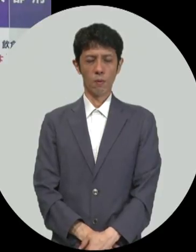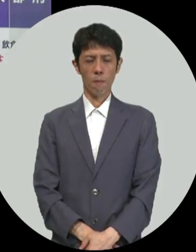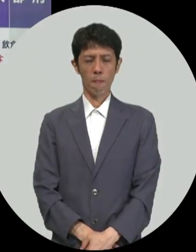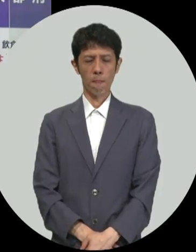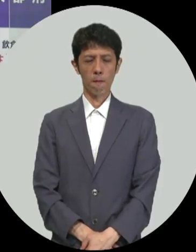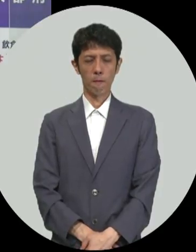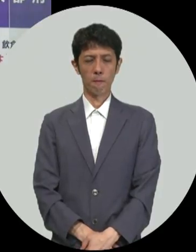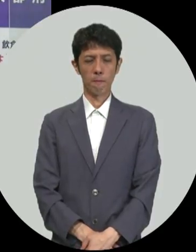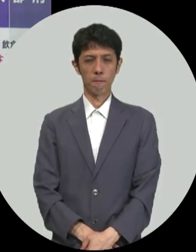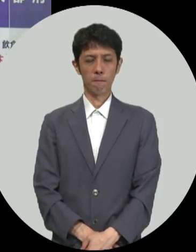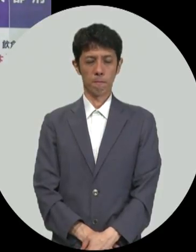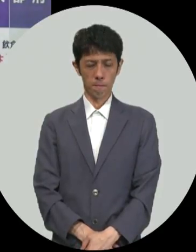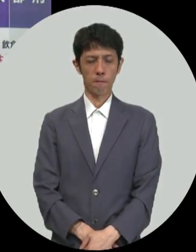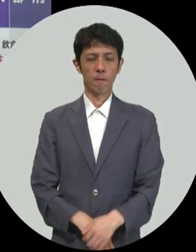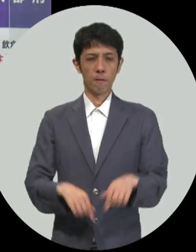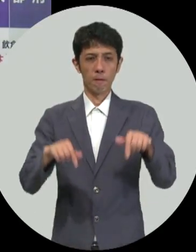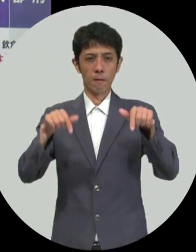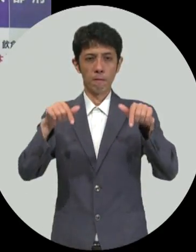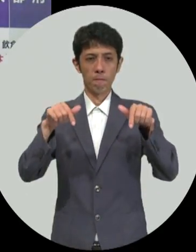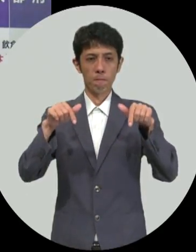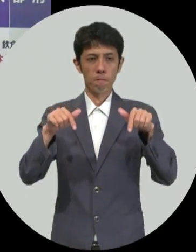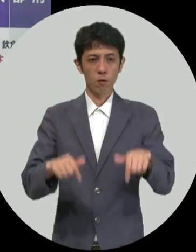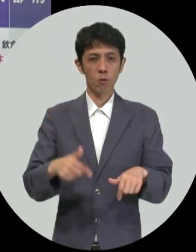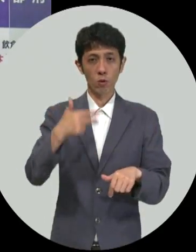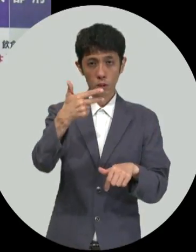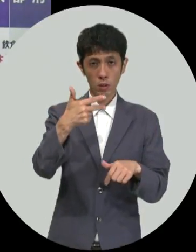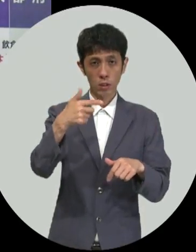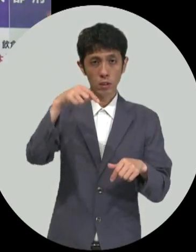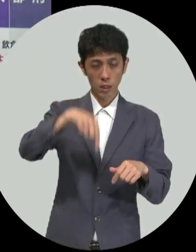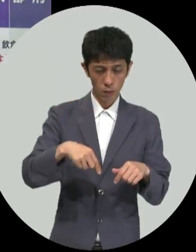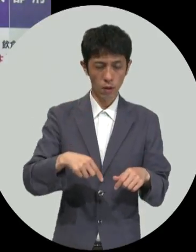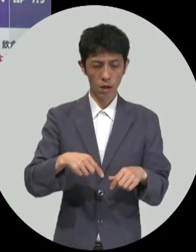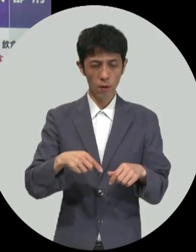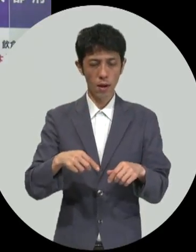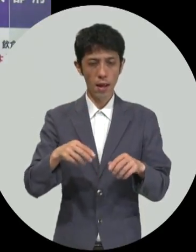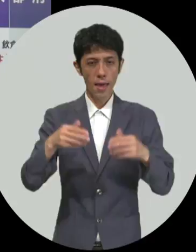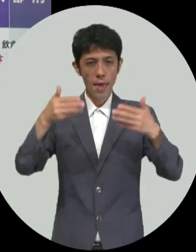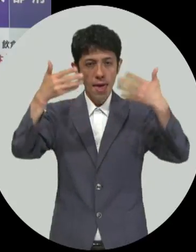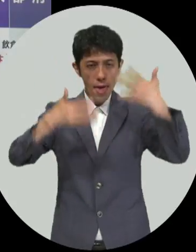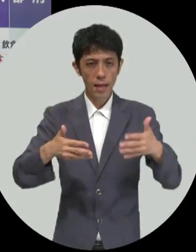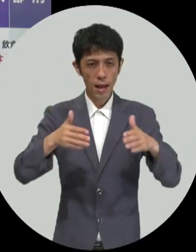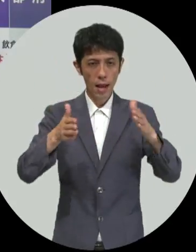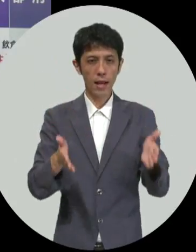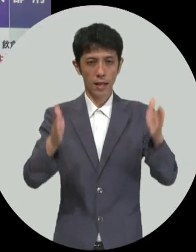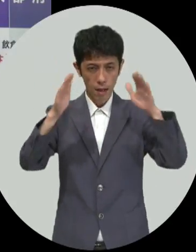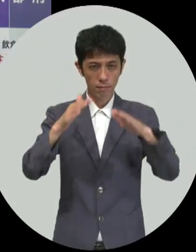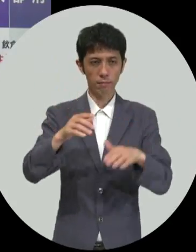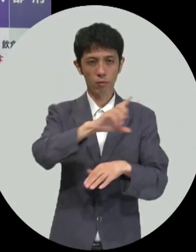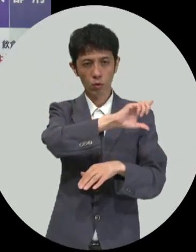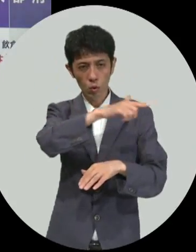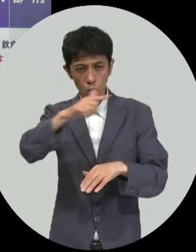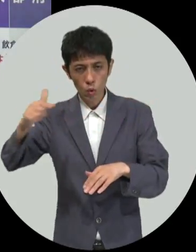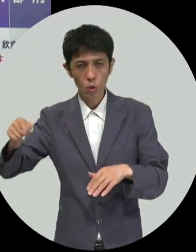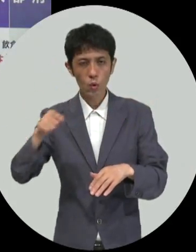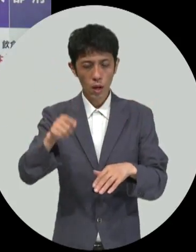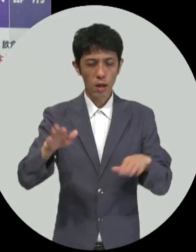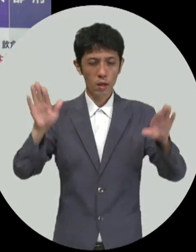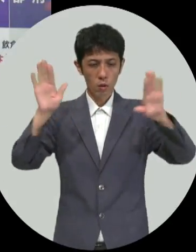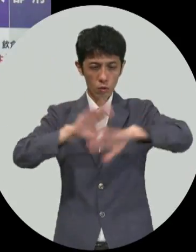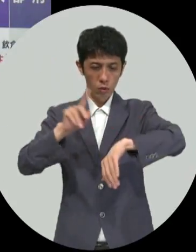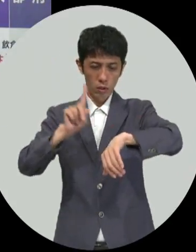それから京都市、引き続き京都市でございますけれども、劇場映画館等の施設につきましては21時まで